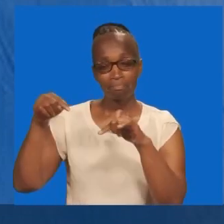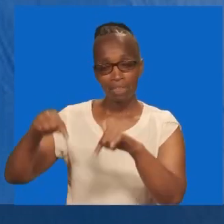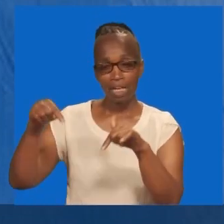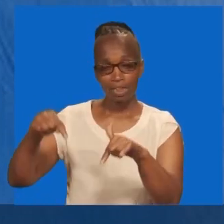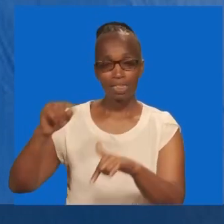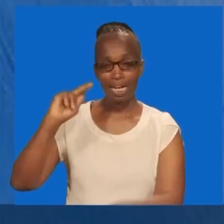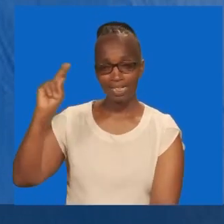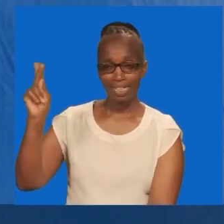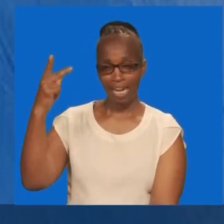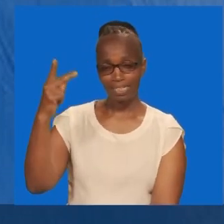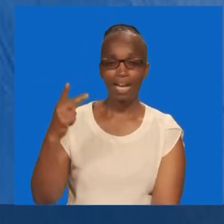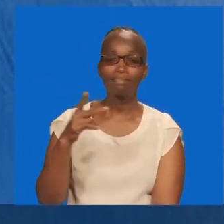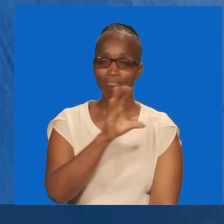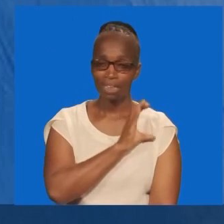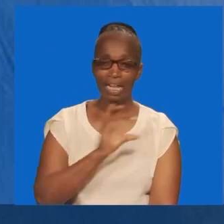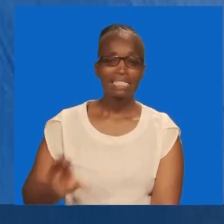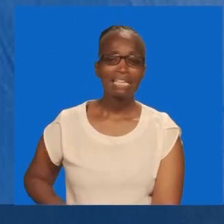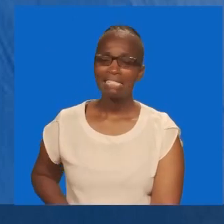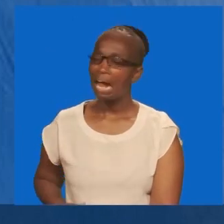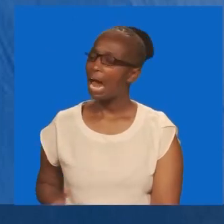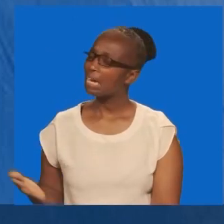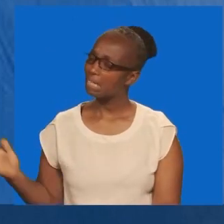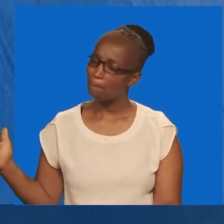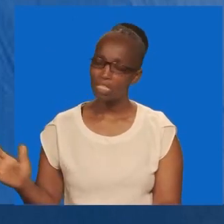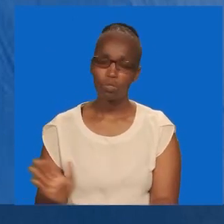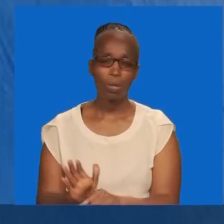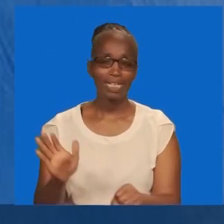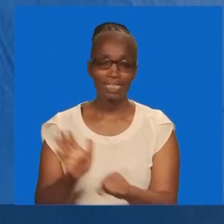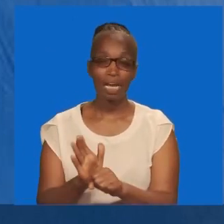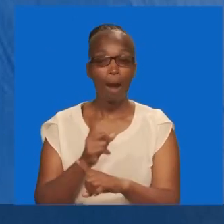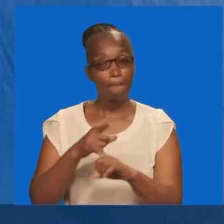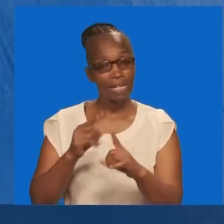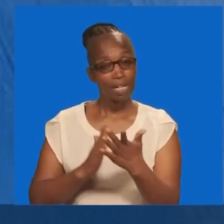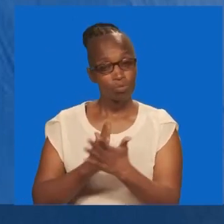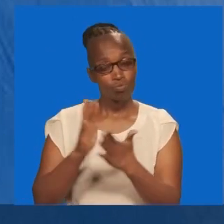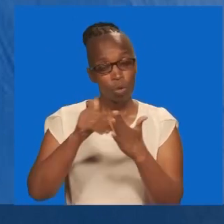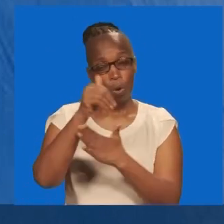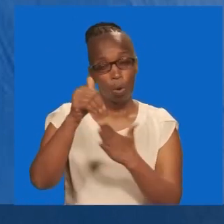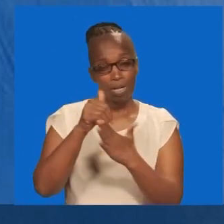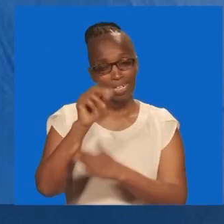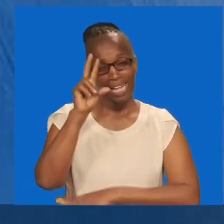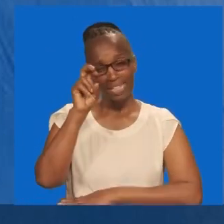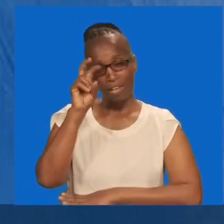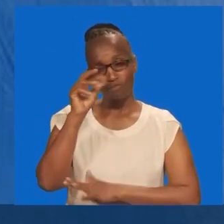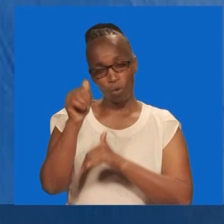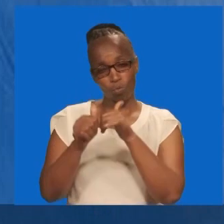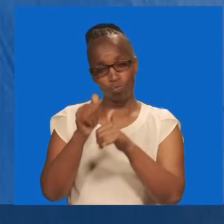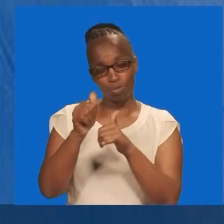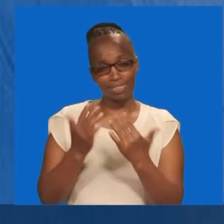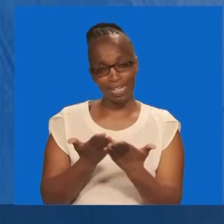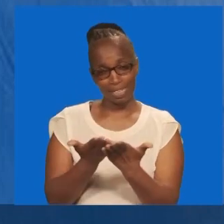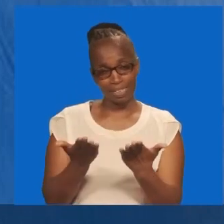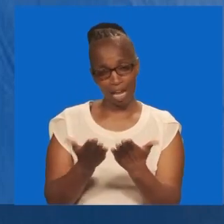Kenya, Wakristo ndio wengi. Na katika yale maovu ambayo yanafanyika